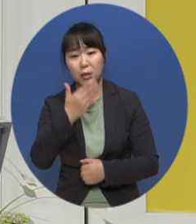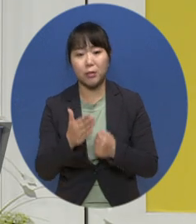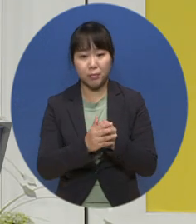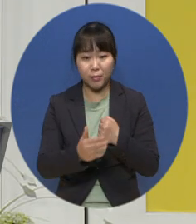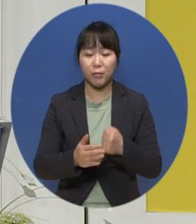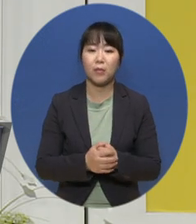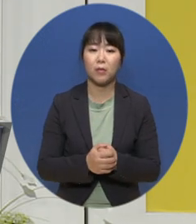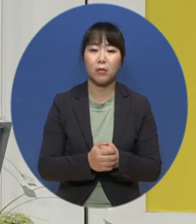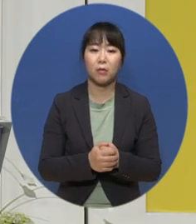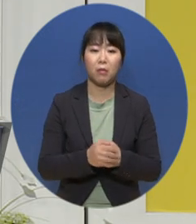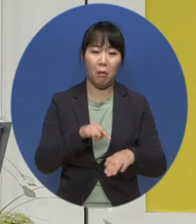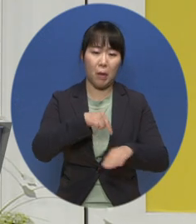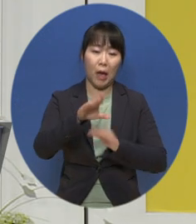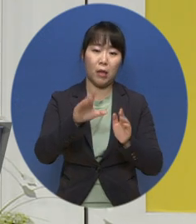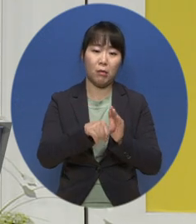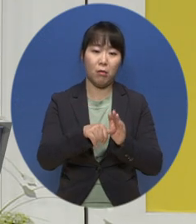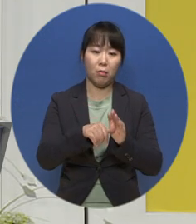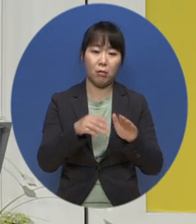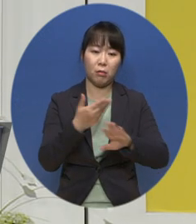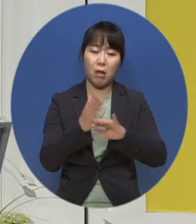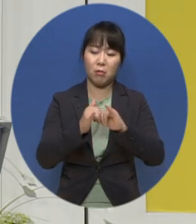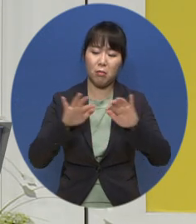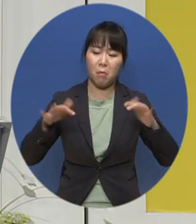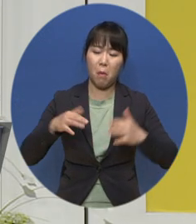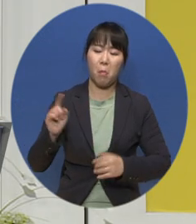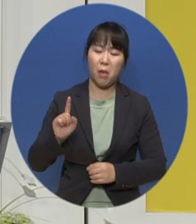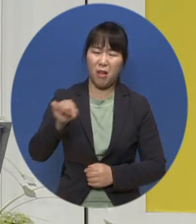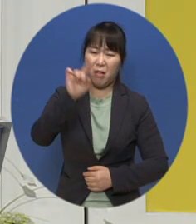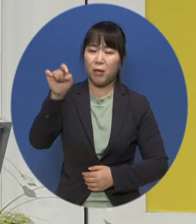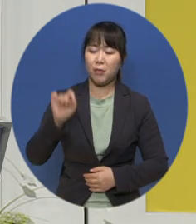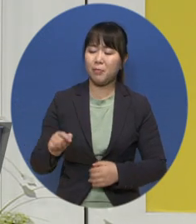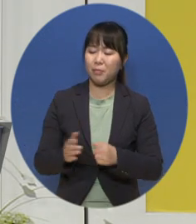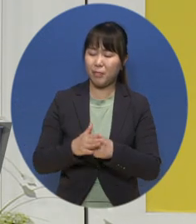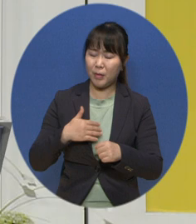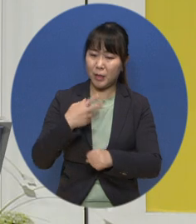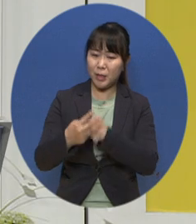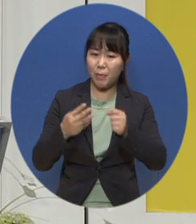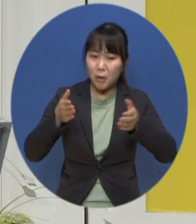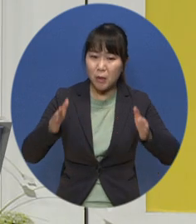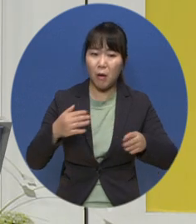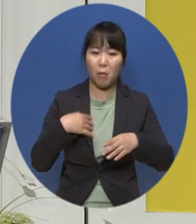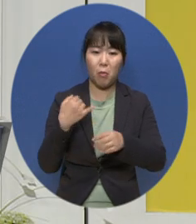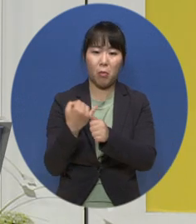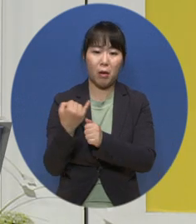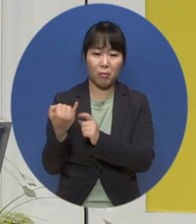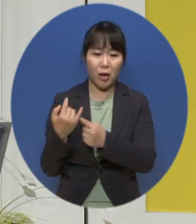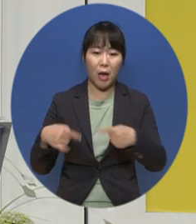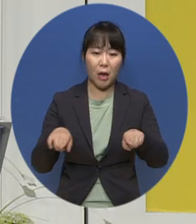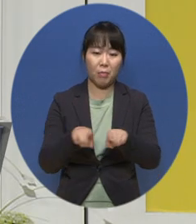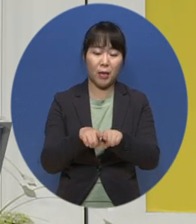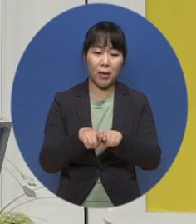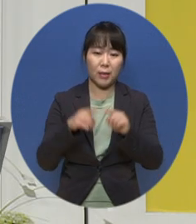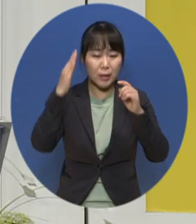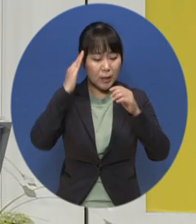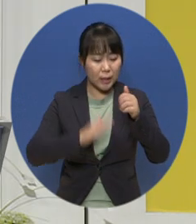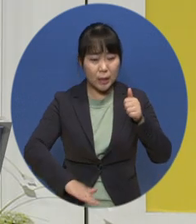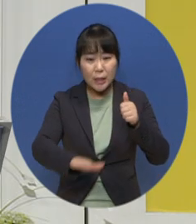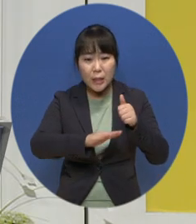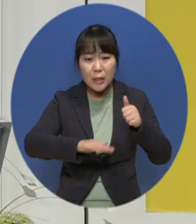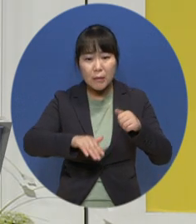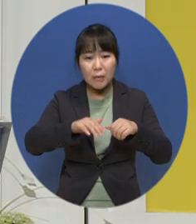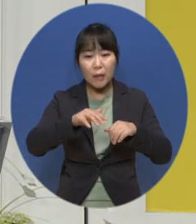밖으로 나오는데 남들이 나를 어떻게 볼까 해서 야 3년 동안을 집사람하고 건을 밖에 앉아서 책만 읽었습니다